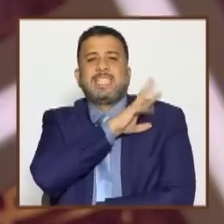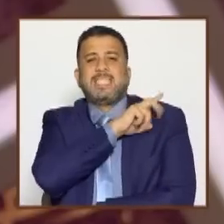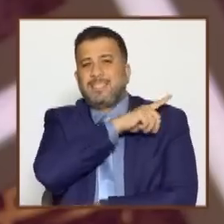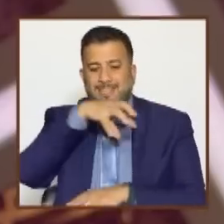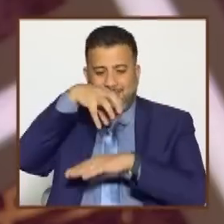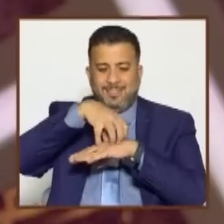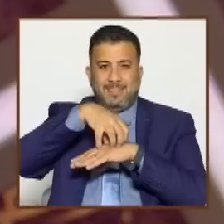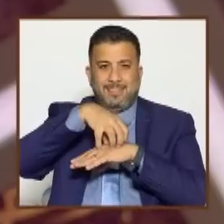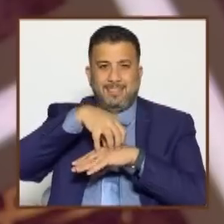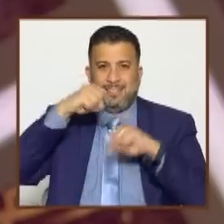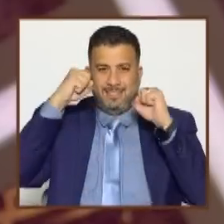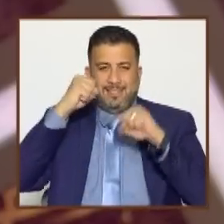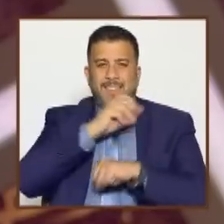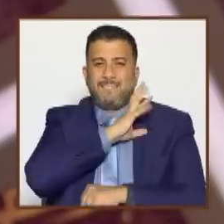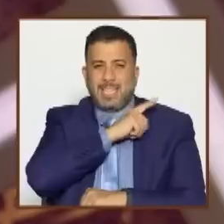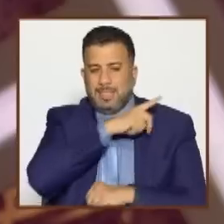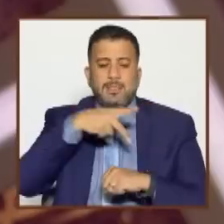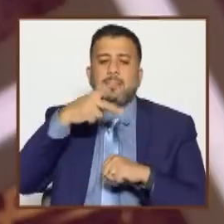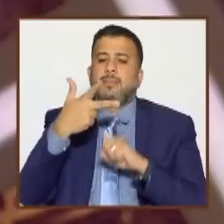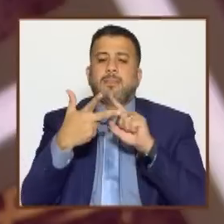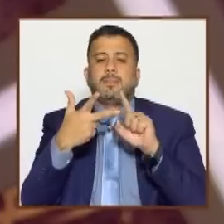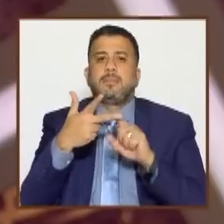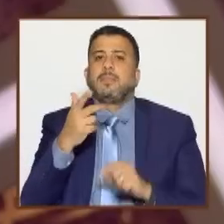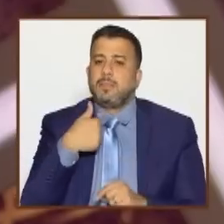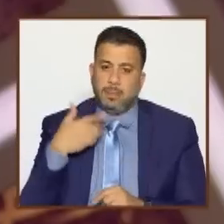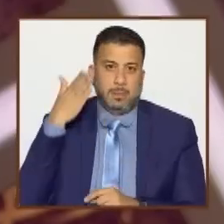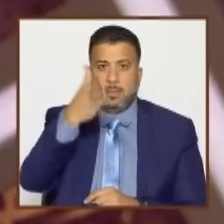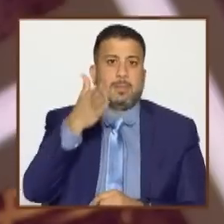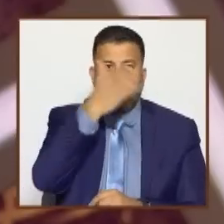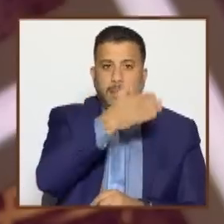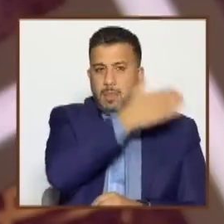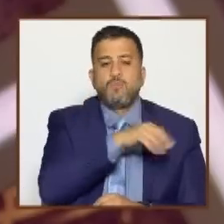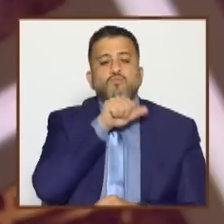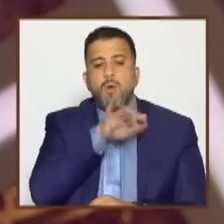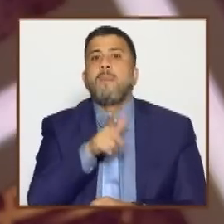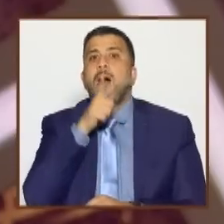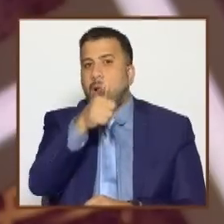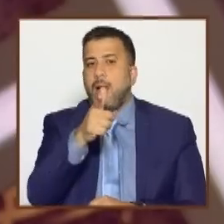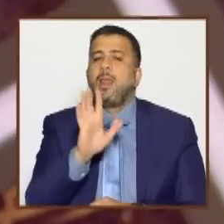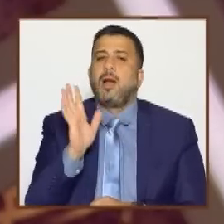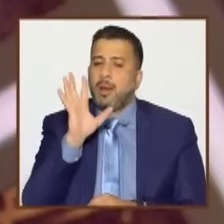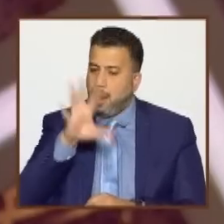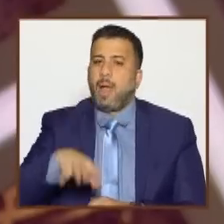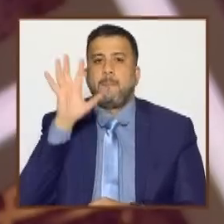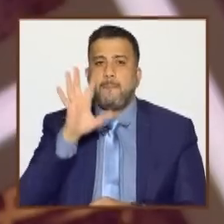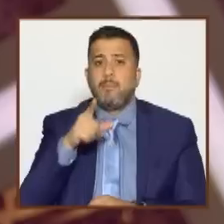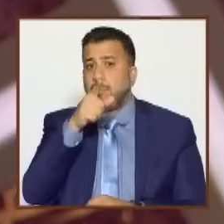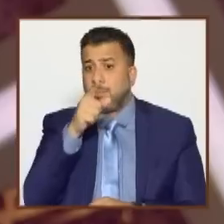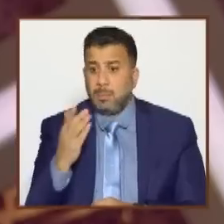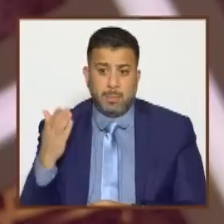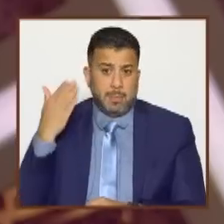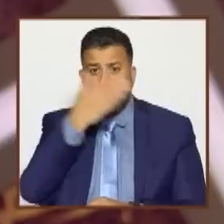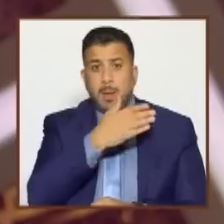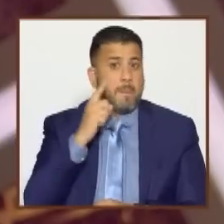التي الإنسان يشد الرحال إليها ويذهب إليها. وبالنسبة للذهاب إلى المدينة إذا